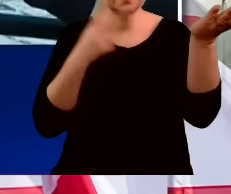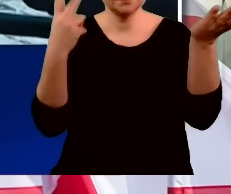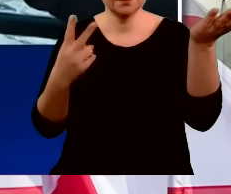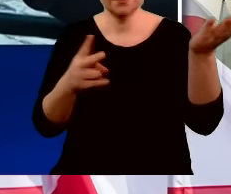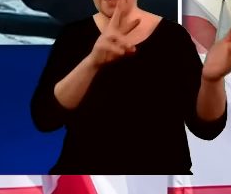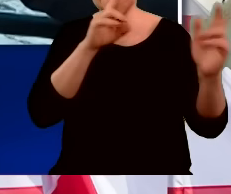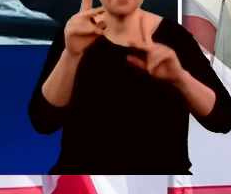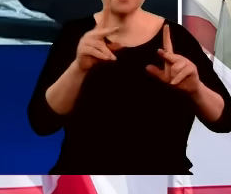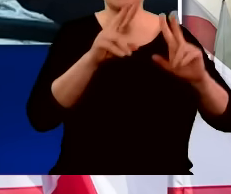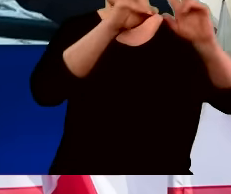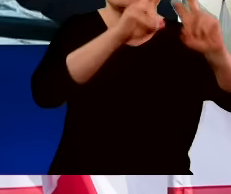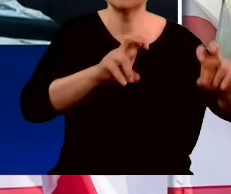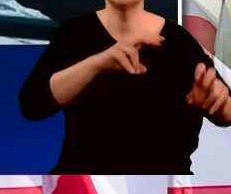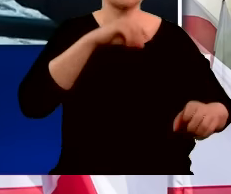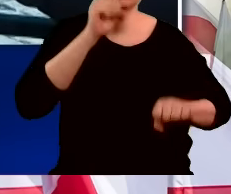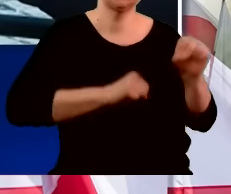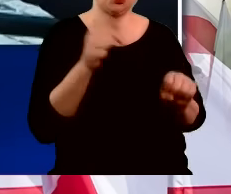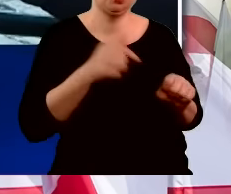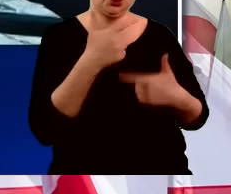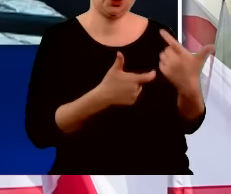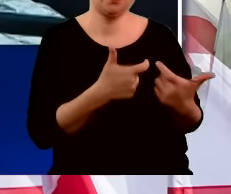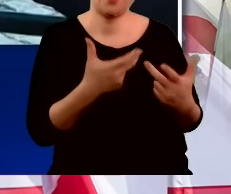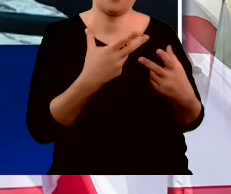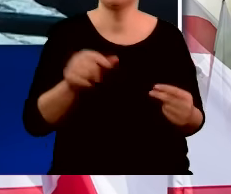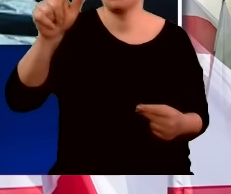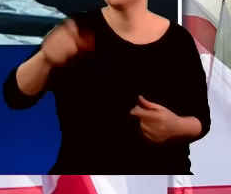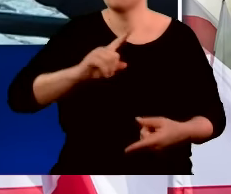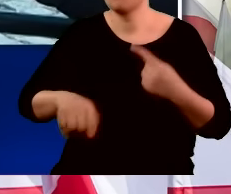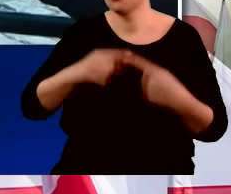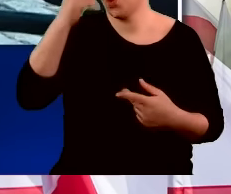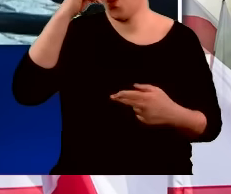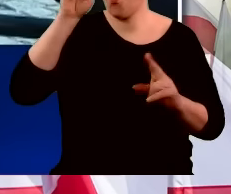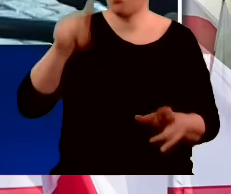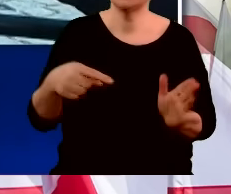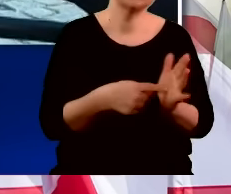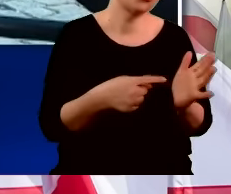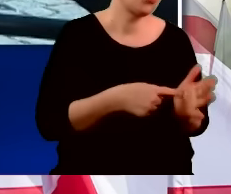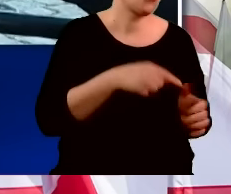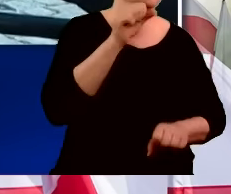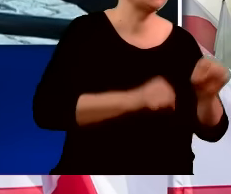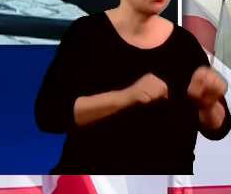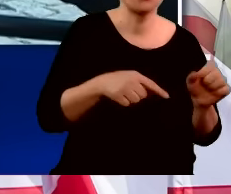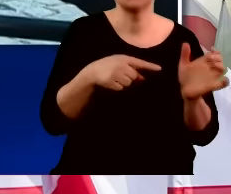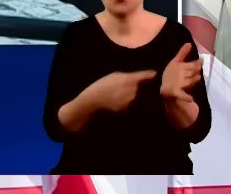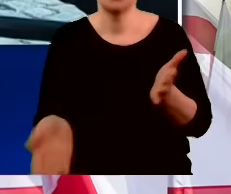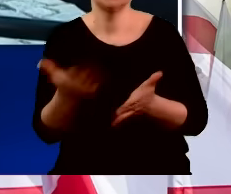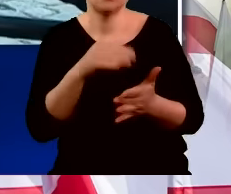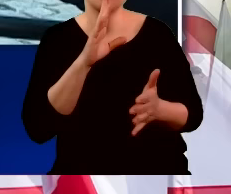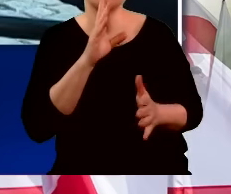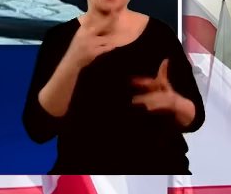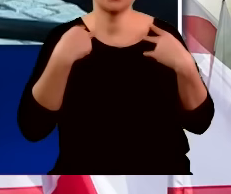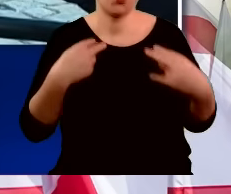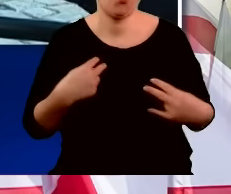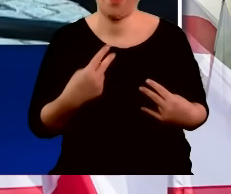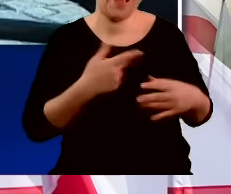tego prawa należy do sądów. To nie może polegać na tym, że jakiś polityk sobie uzna, że tego sądu, tej izby, czy tak jak jest z Trybunałem Konstytucyjnym, tego sobie nie